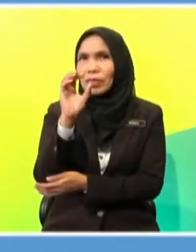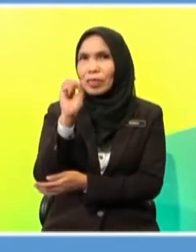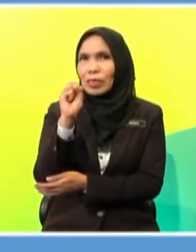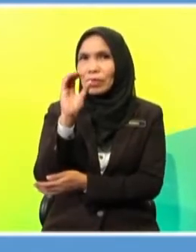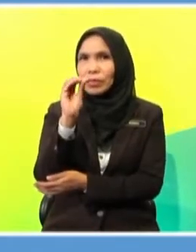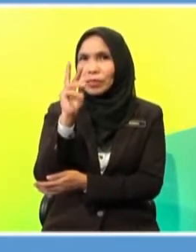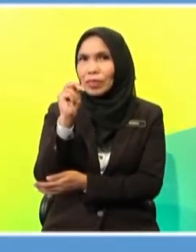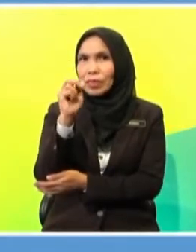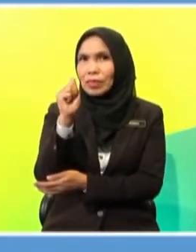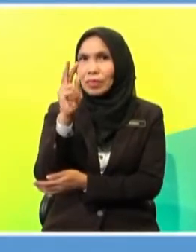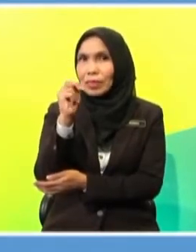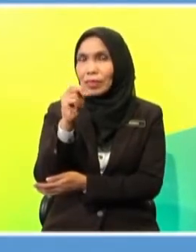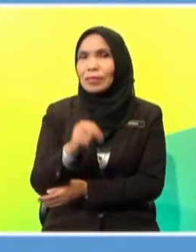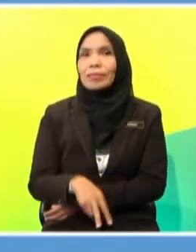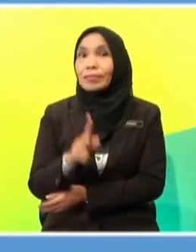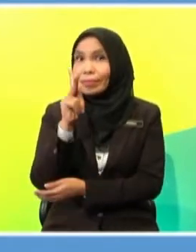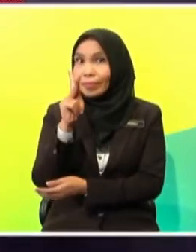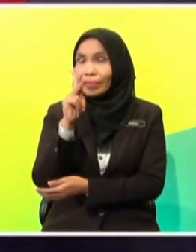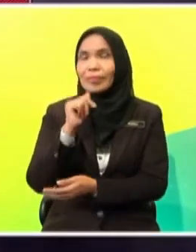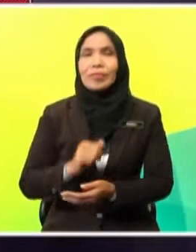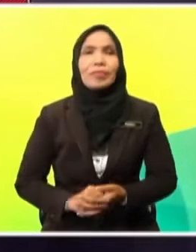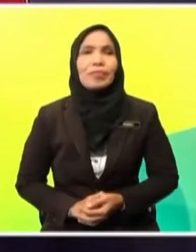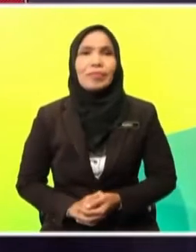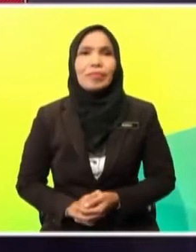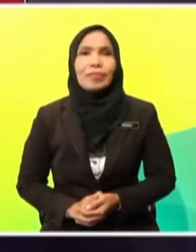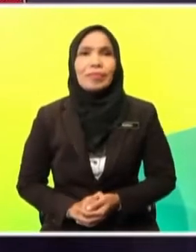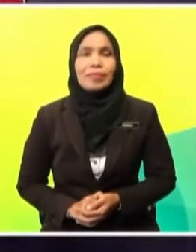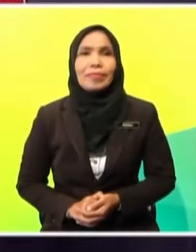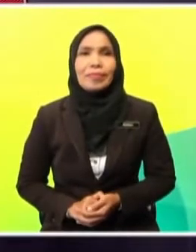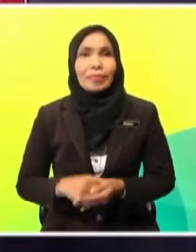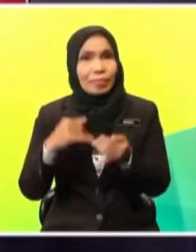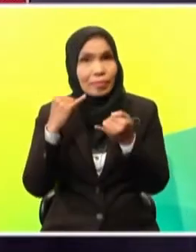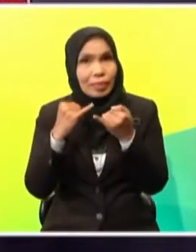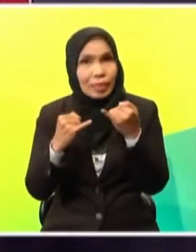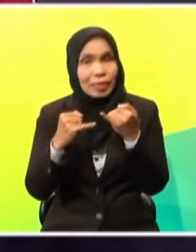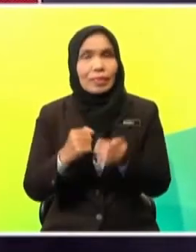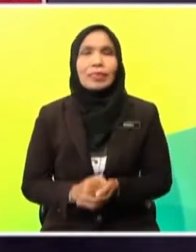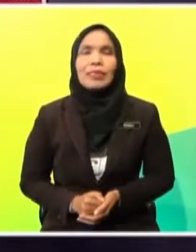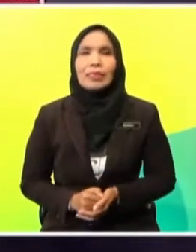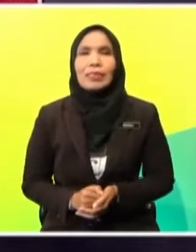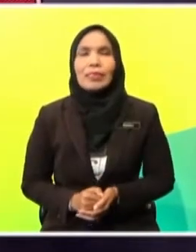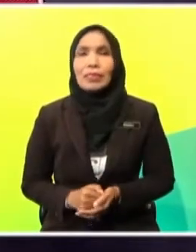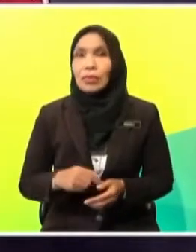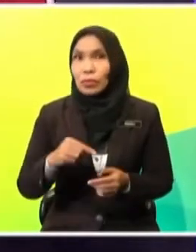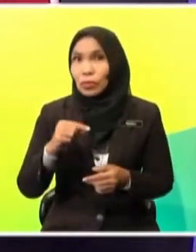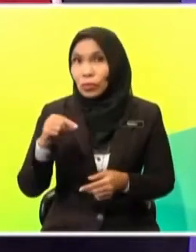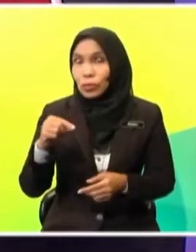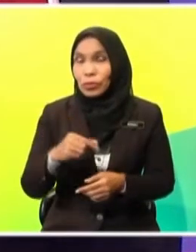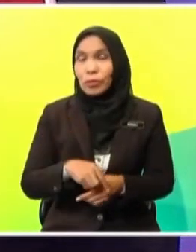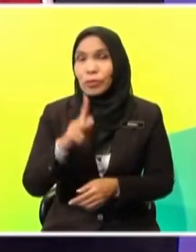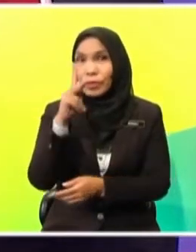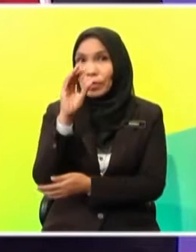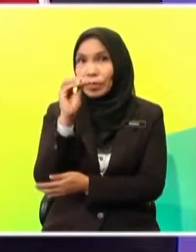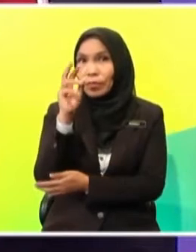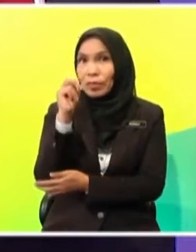Yuyu adalah ayat atau perkataan tersebut akhirnya ada huruf konsonan jadi anak-anak